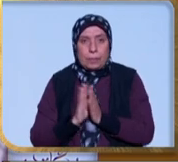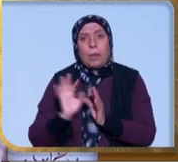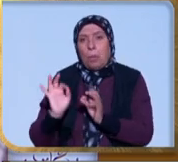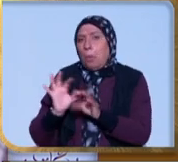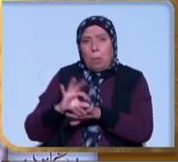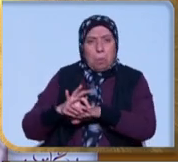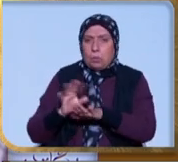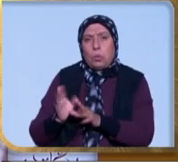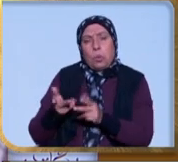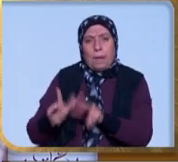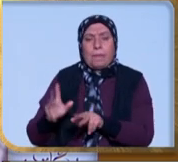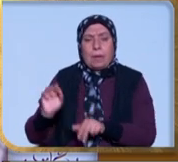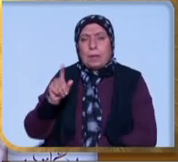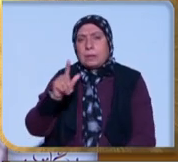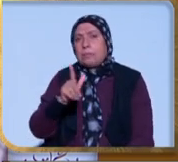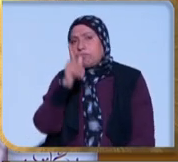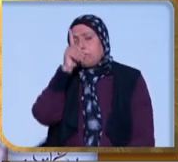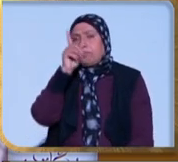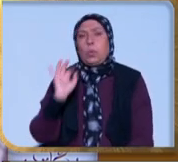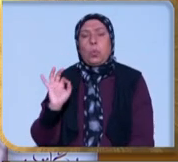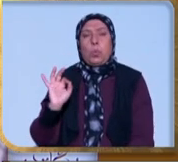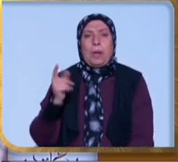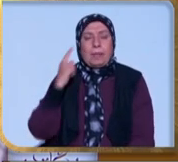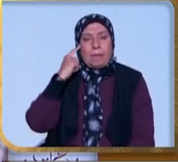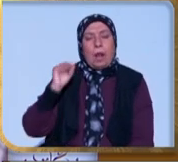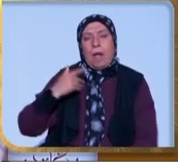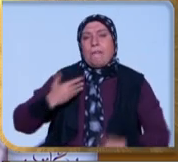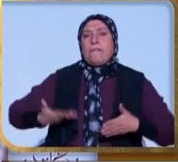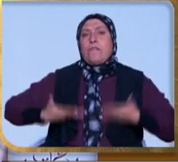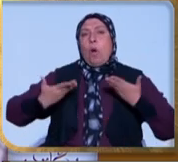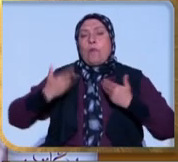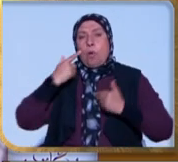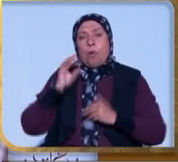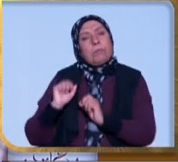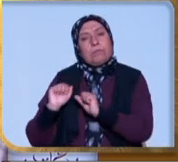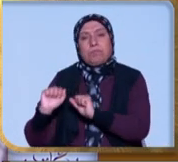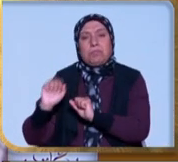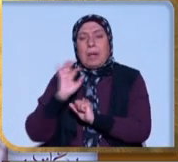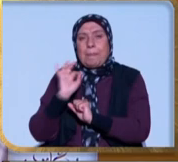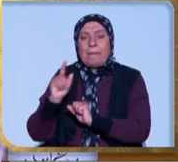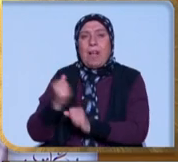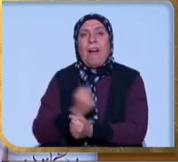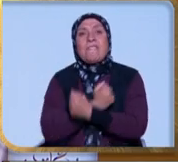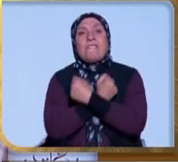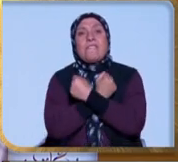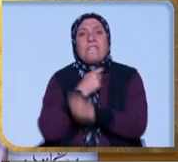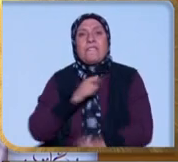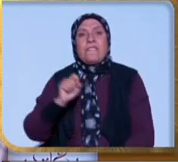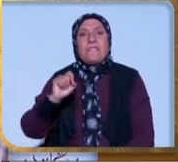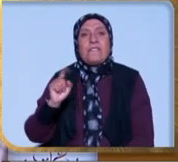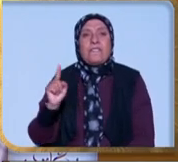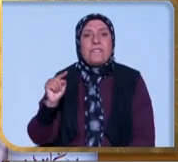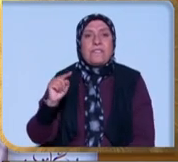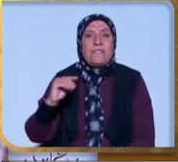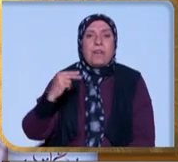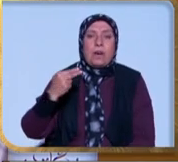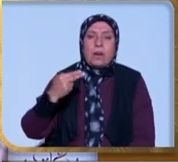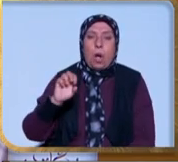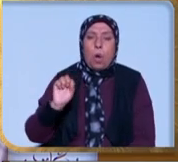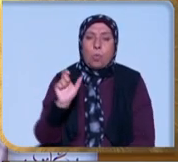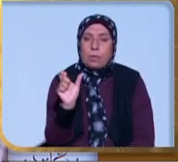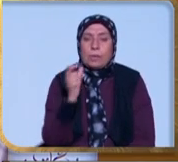والعناد وظلام النفس مسيطر عليه. والحق إنه بماذا ستجدي الآيات مع قلوب